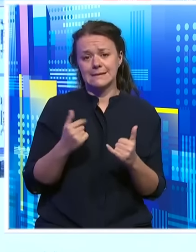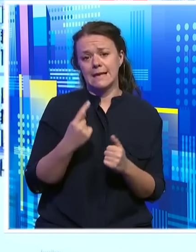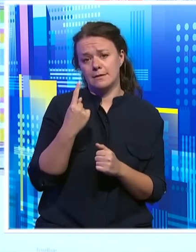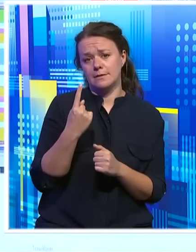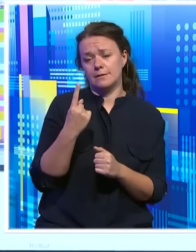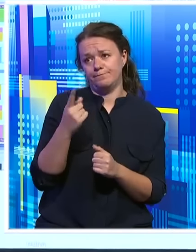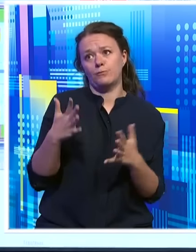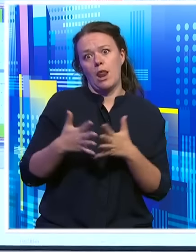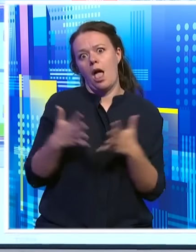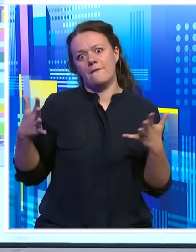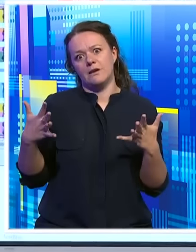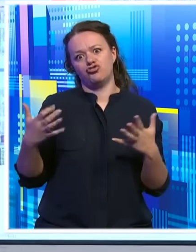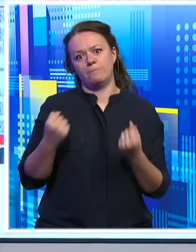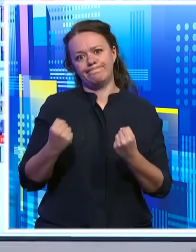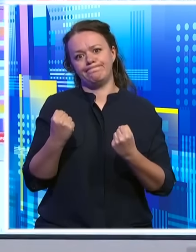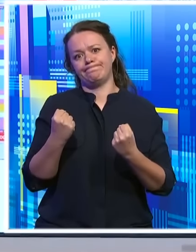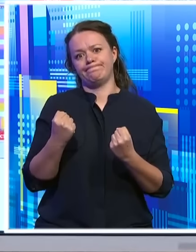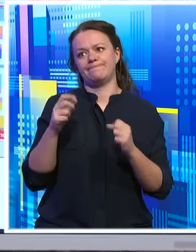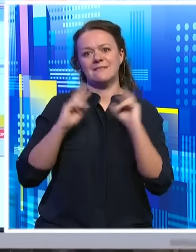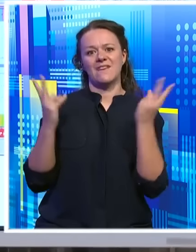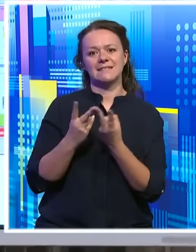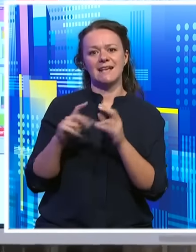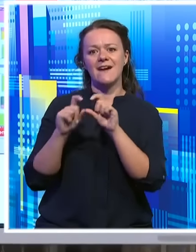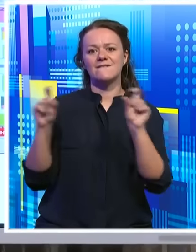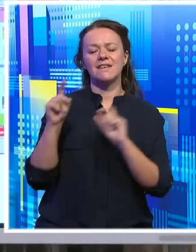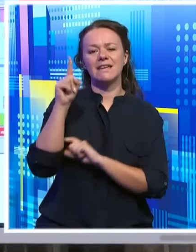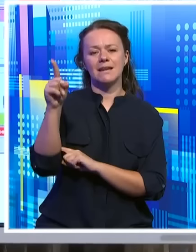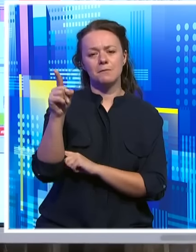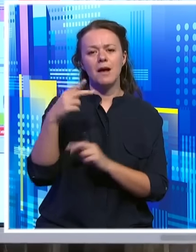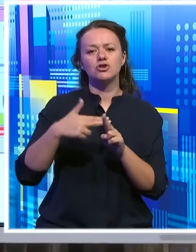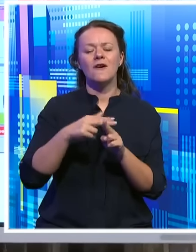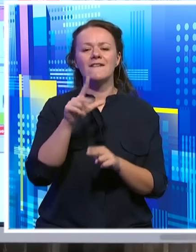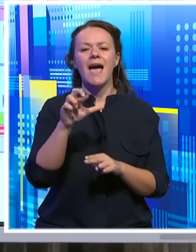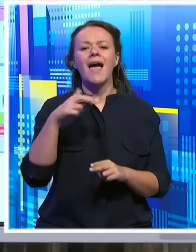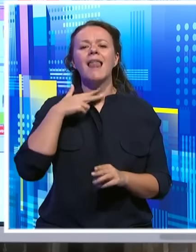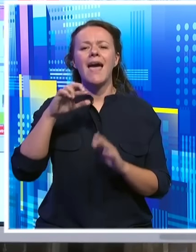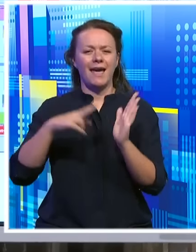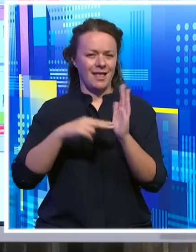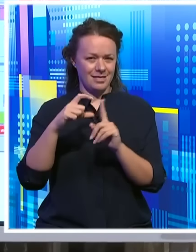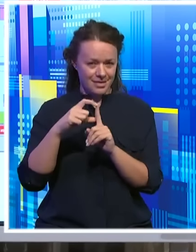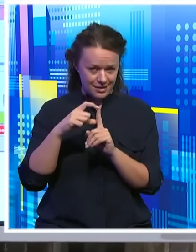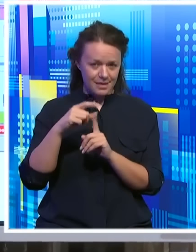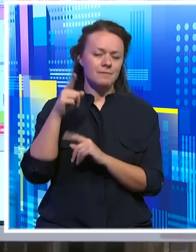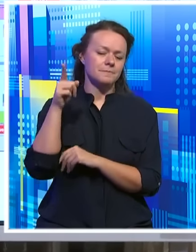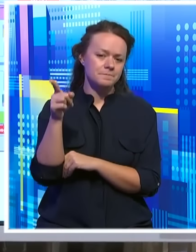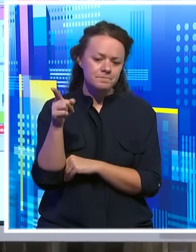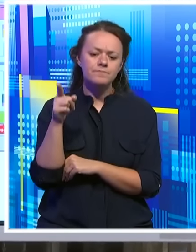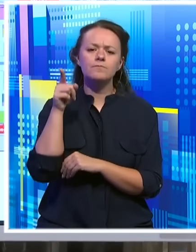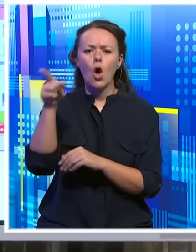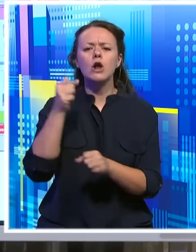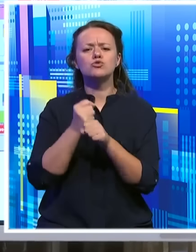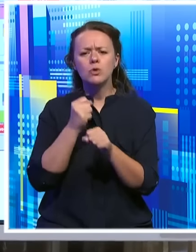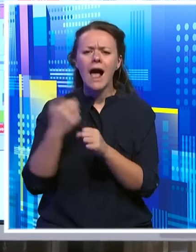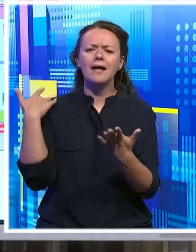najmoćnijih, najvećih, jednom od dve najveće svetske kompanije Legends. Dakle, oni rade od stadiona Real Madrida, dakle